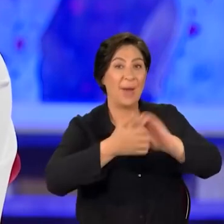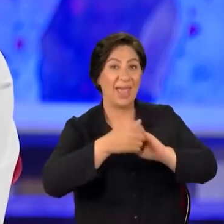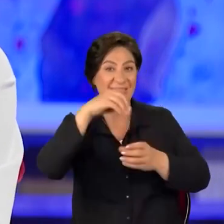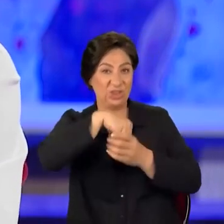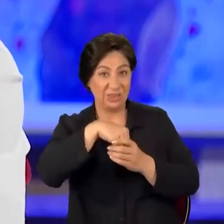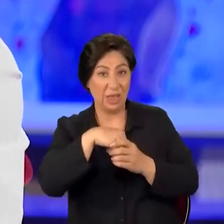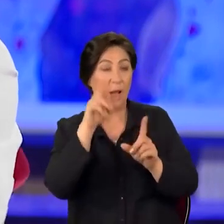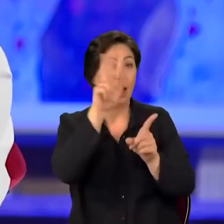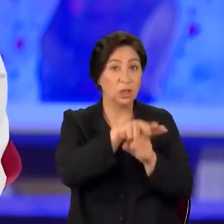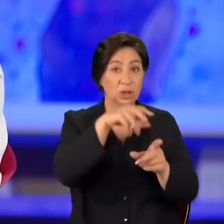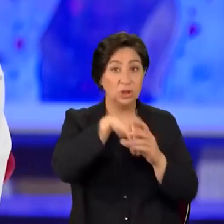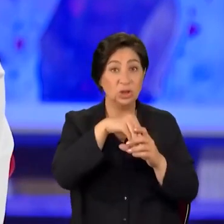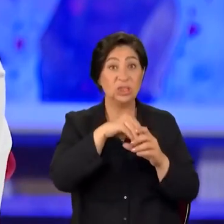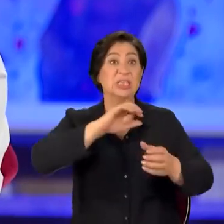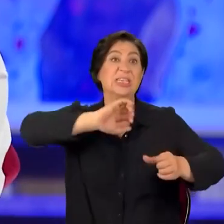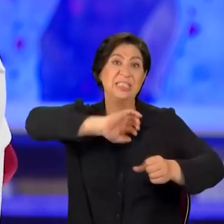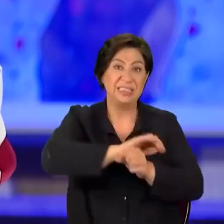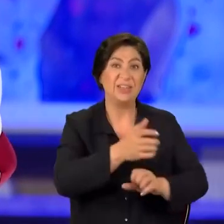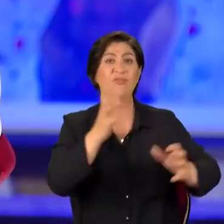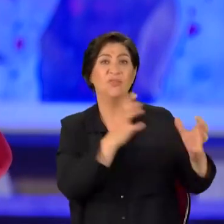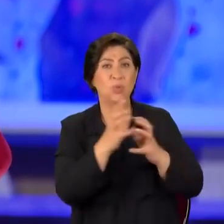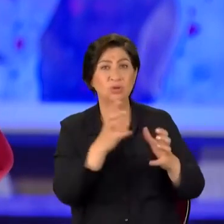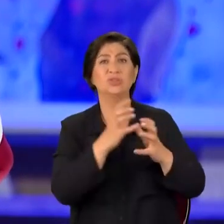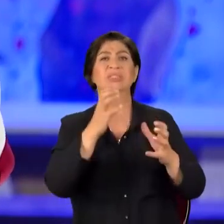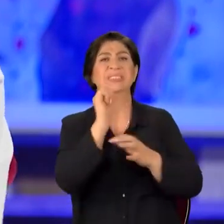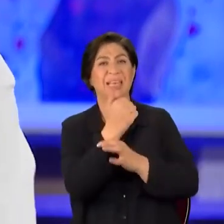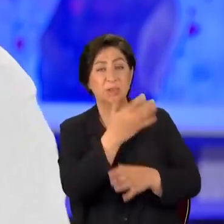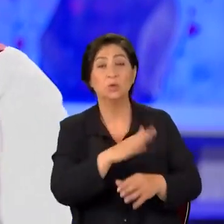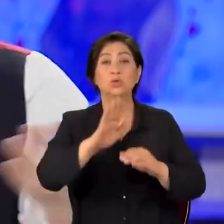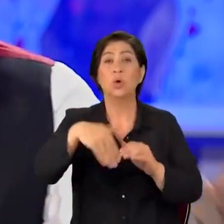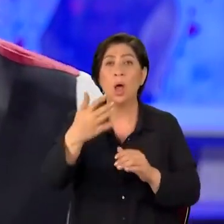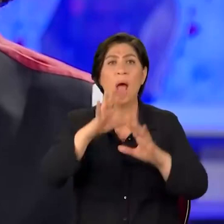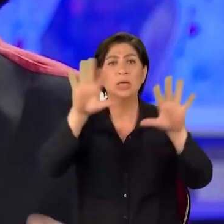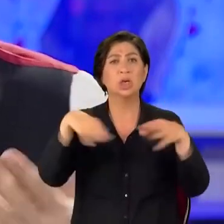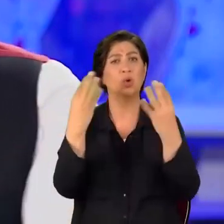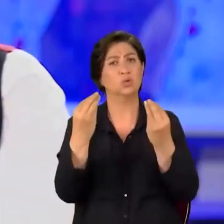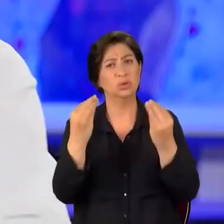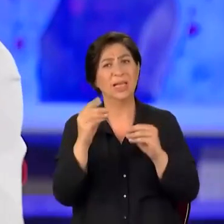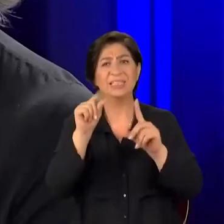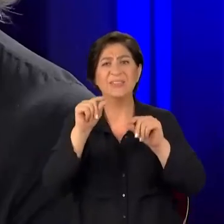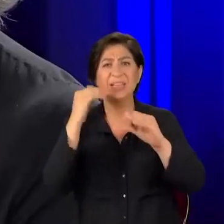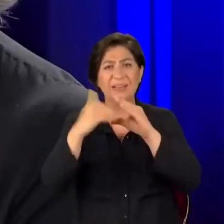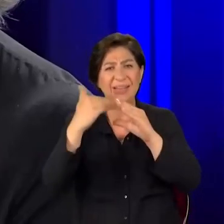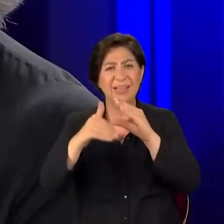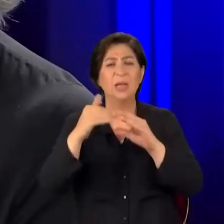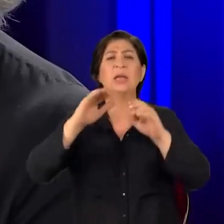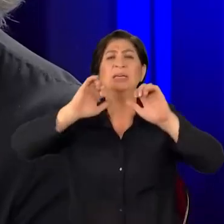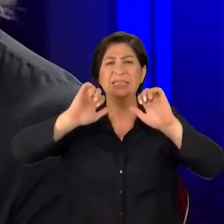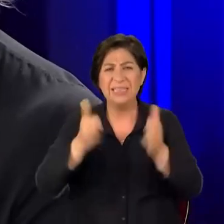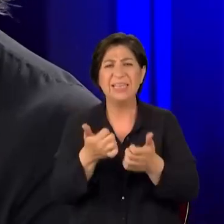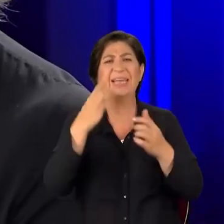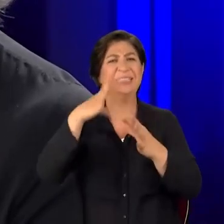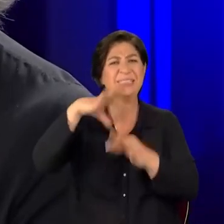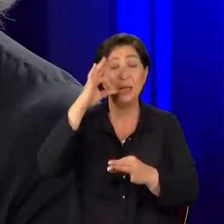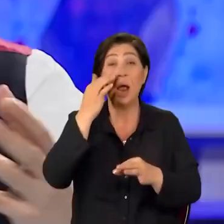Parti kampanyasına katıldıkları için linç edilen sanatçı ya da futbolcu insanlar, sonra her şey çok güzel olacak tweet'i attığı için yine